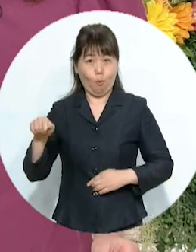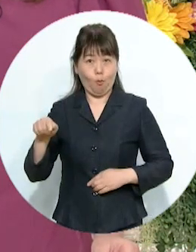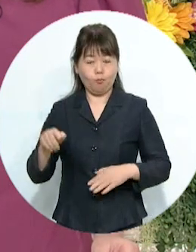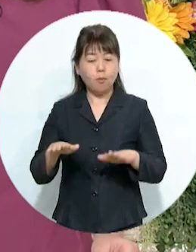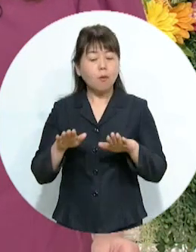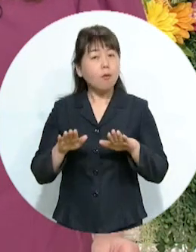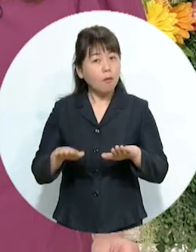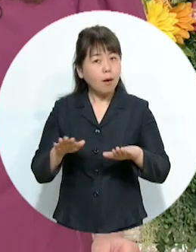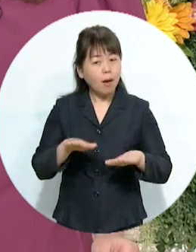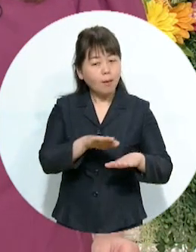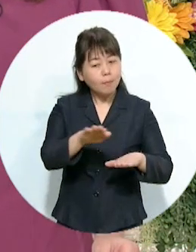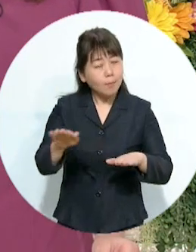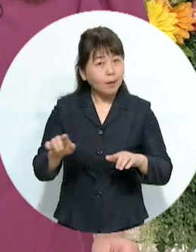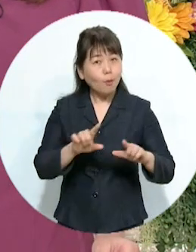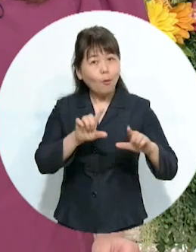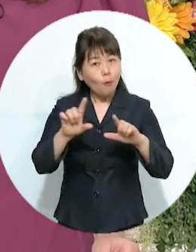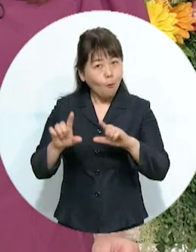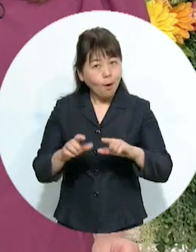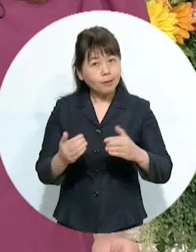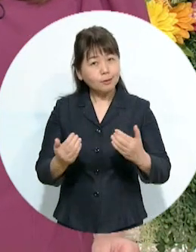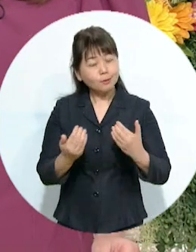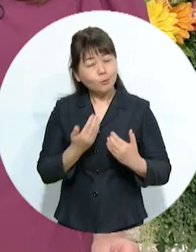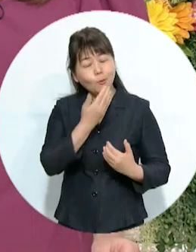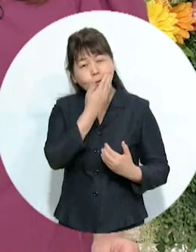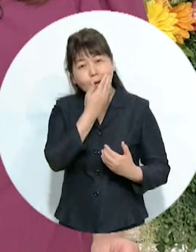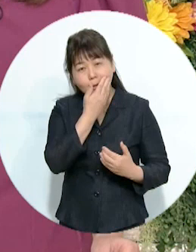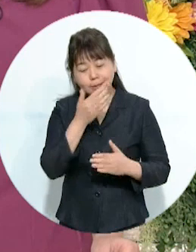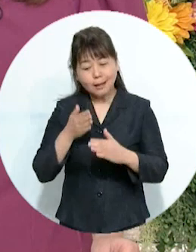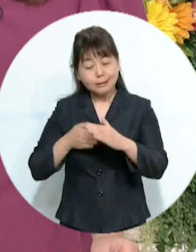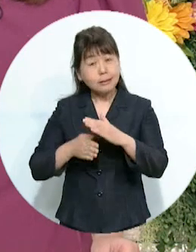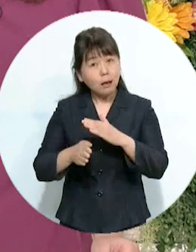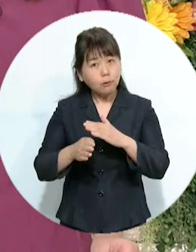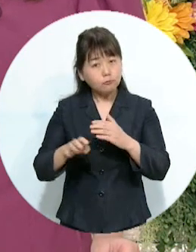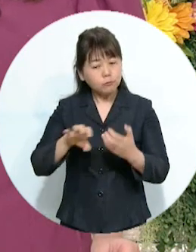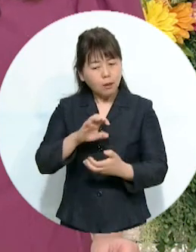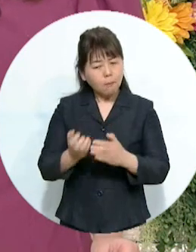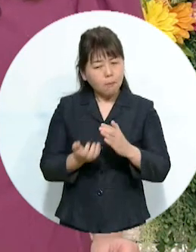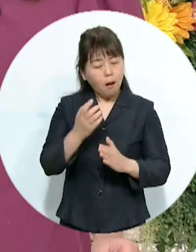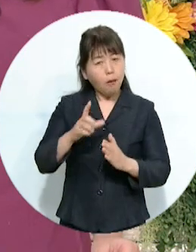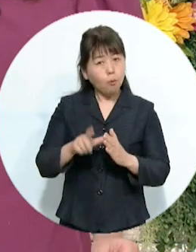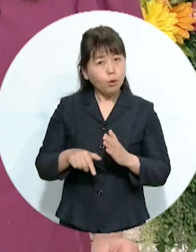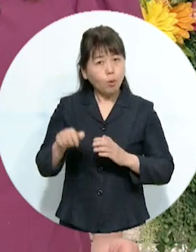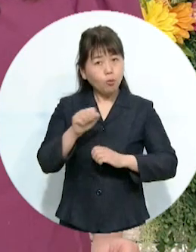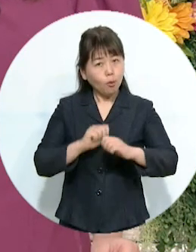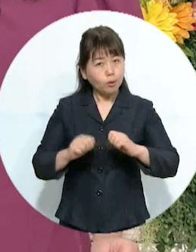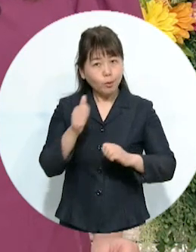たちの暮らしに欠かせない地下鉄の災害への取り組みを紹介します。